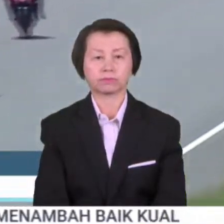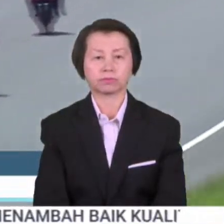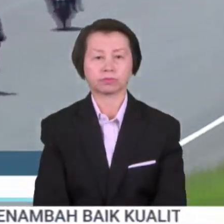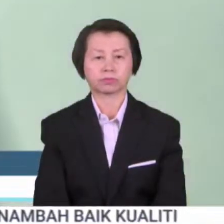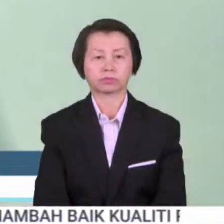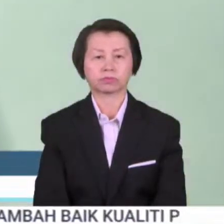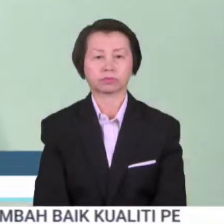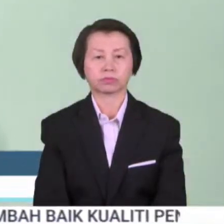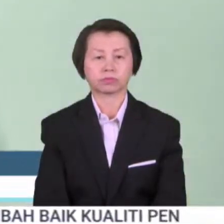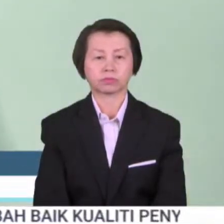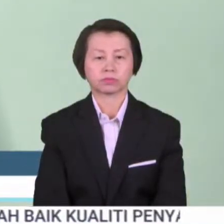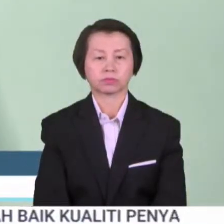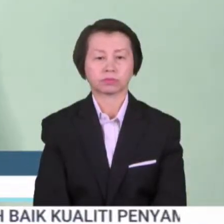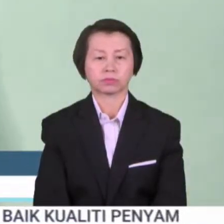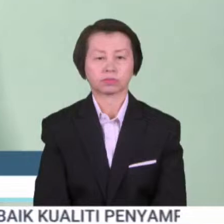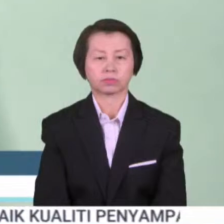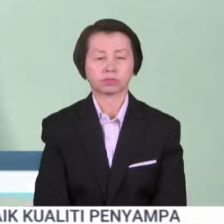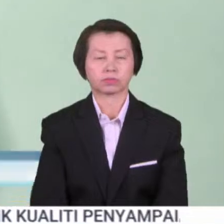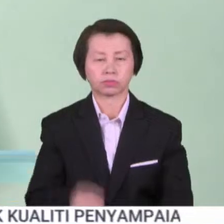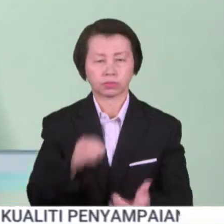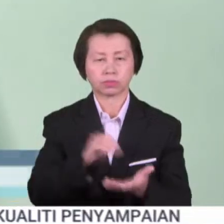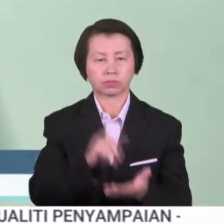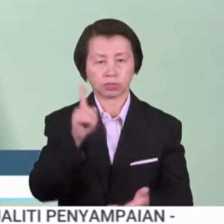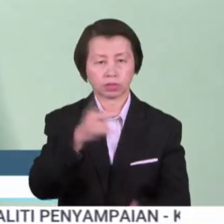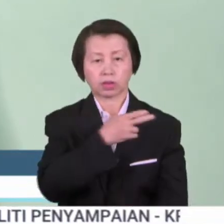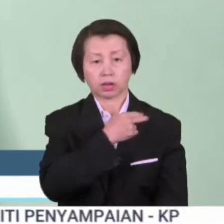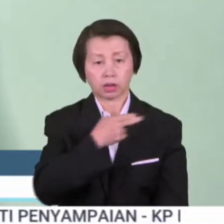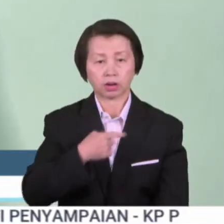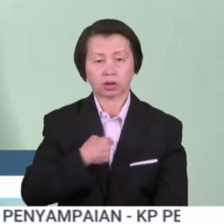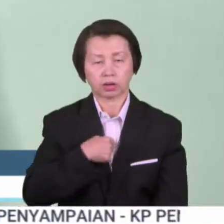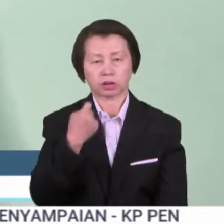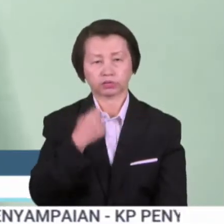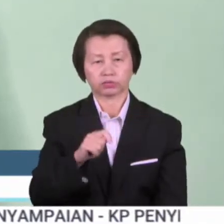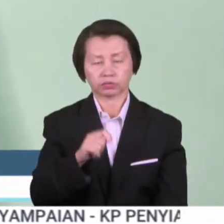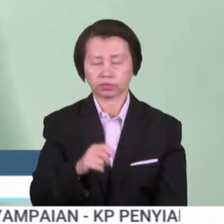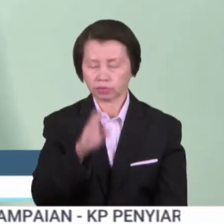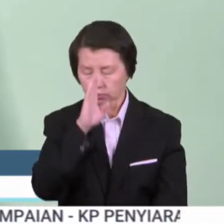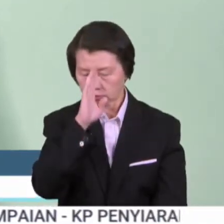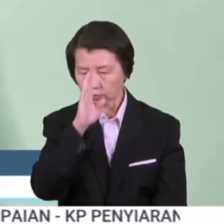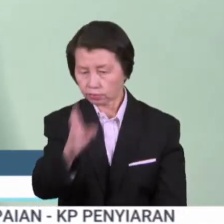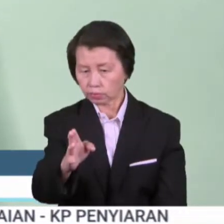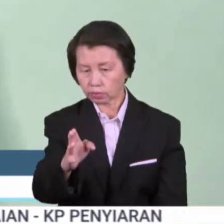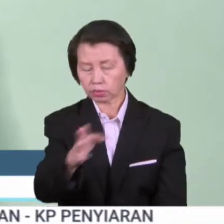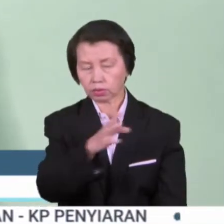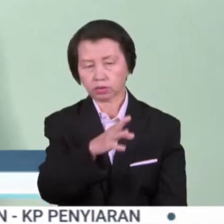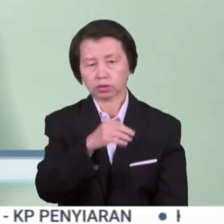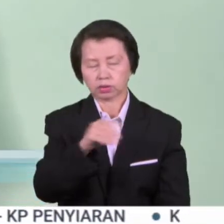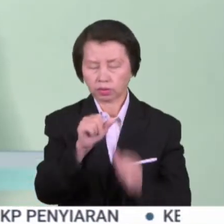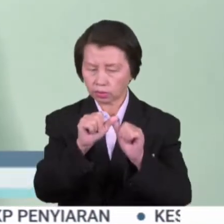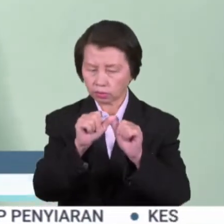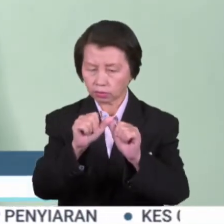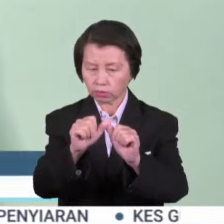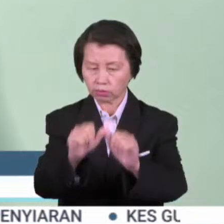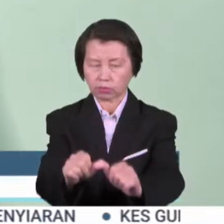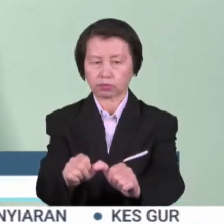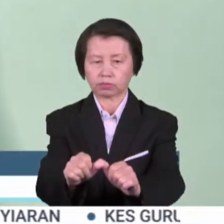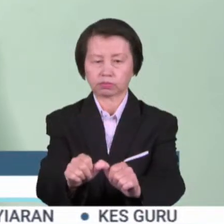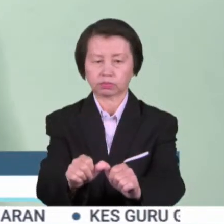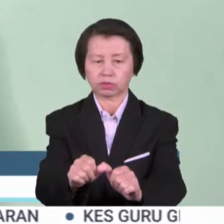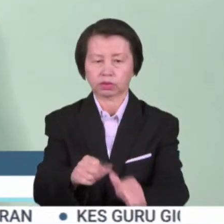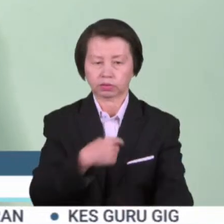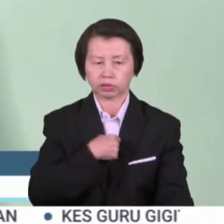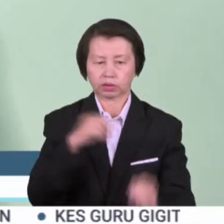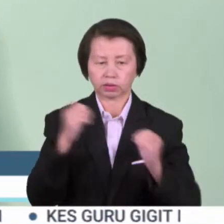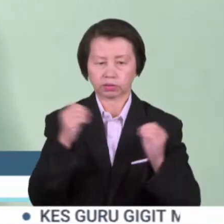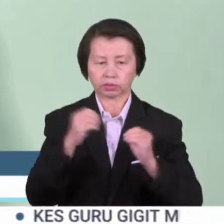depan di Manika nanti saya Cuba fokus dan konsisten so saya